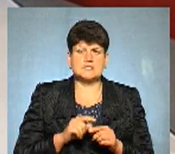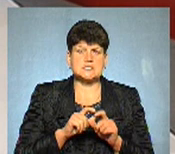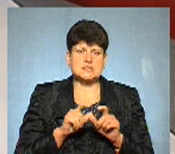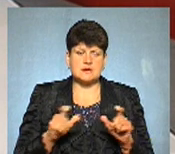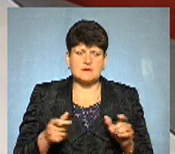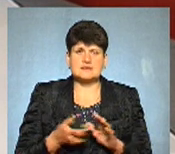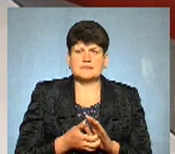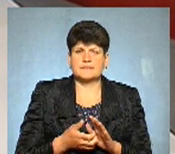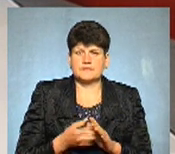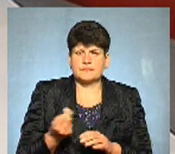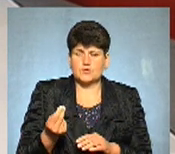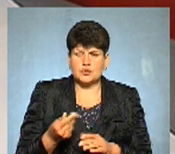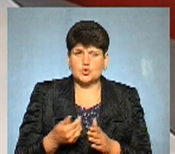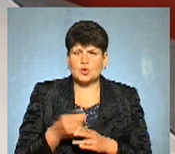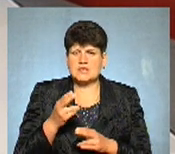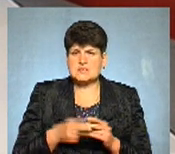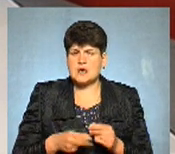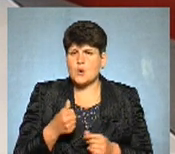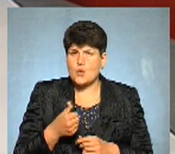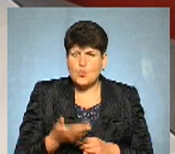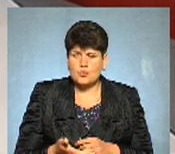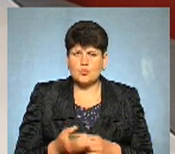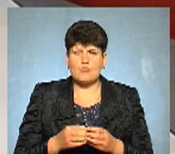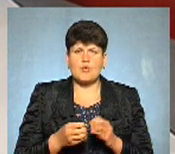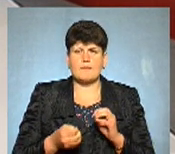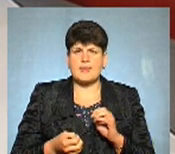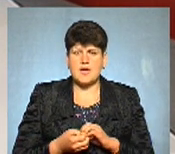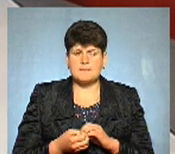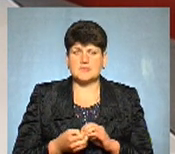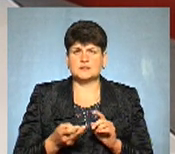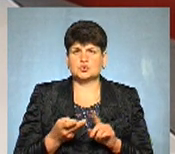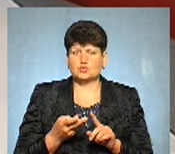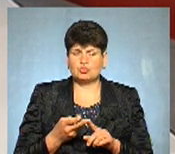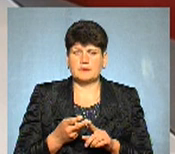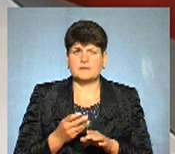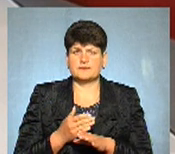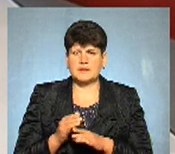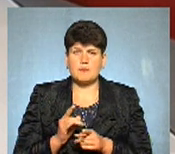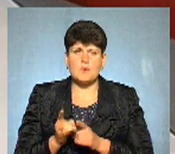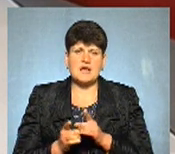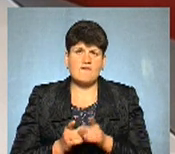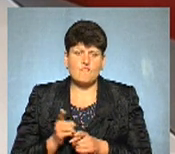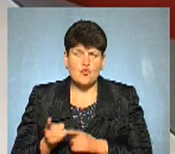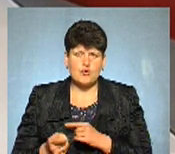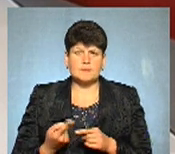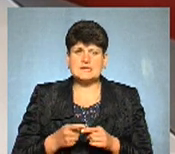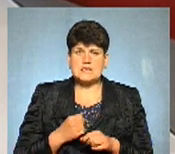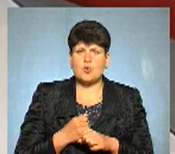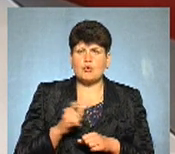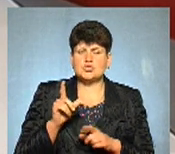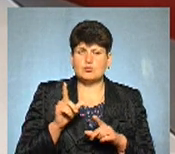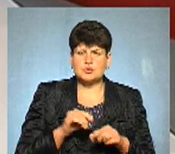це недофінансування до кінця року, а також проблеми з другим етапом реформи. Ця робоча поїздка